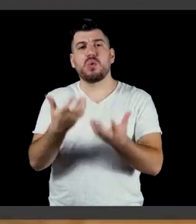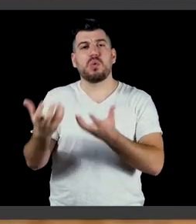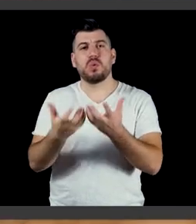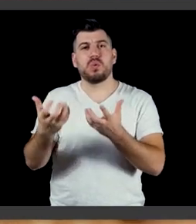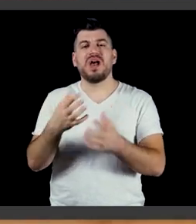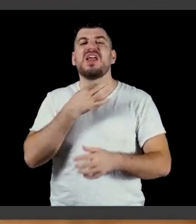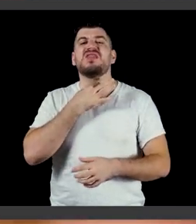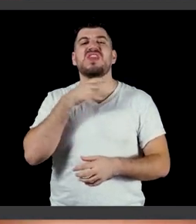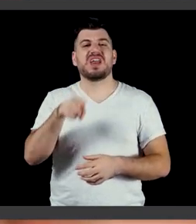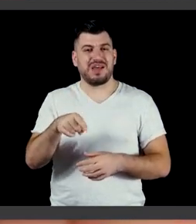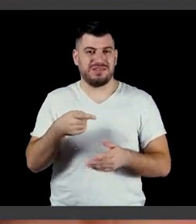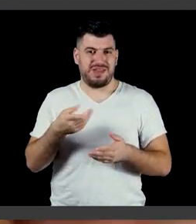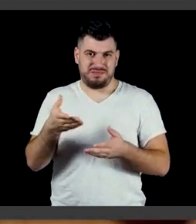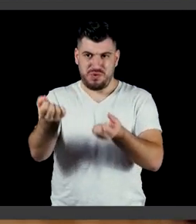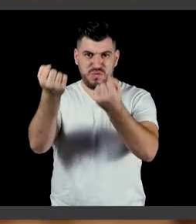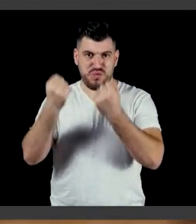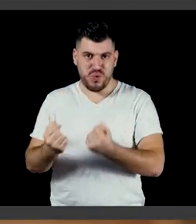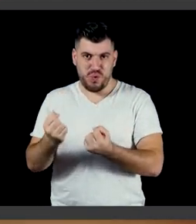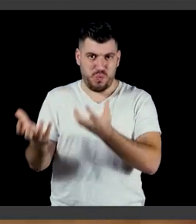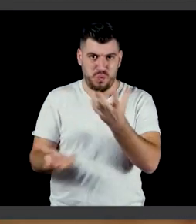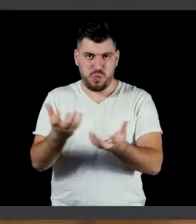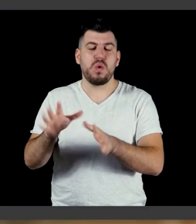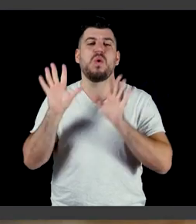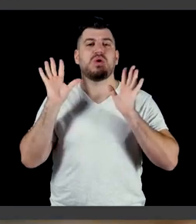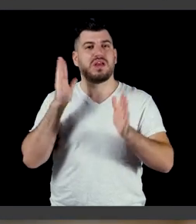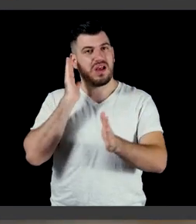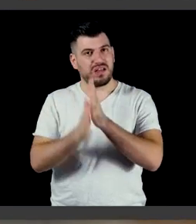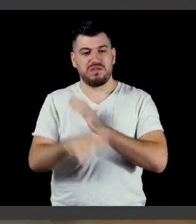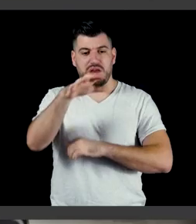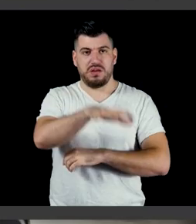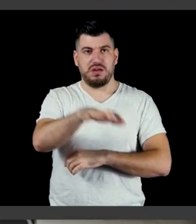Δεν χρειάζεται να ανάψετε φούρνο, γι' αυτό κάνω κατευθείαν εδώ πέρα.